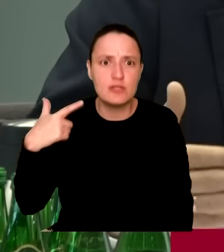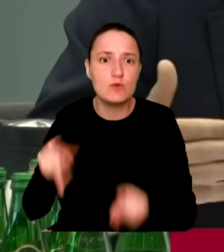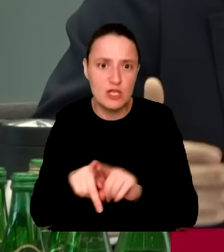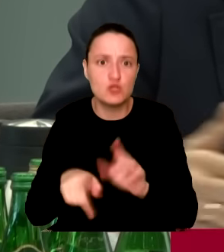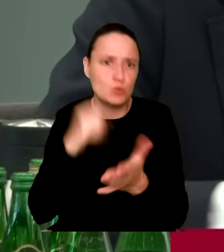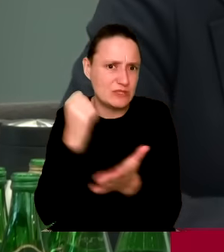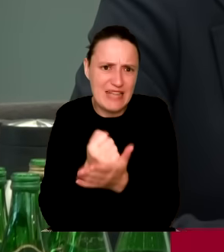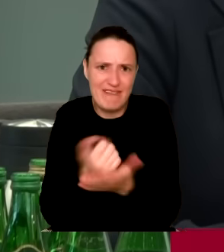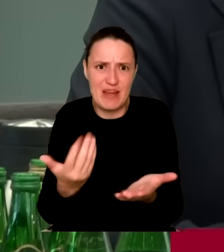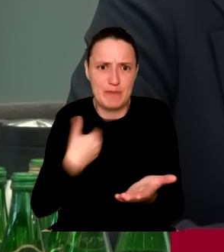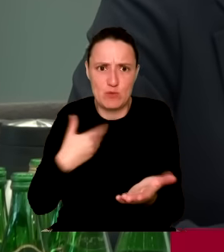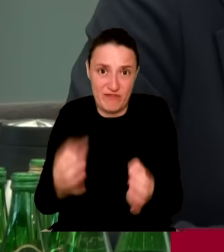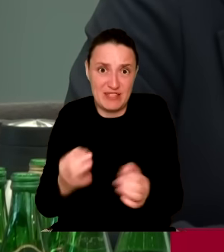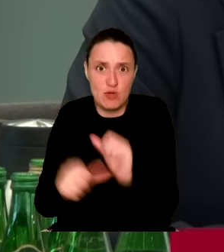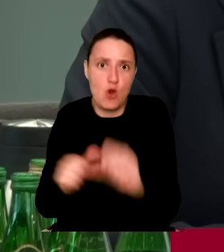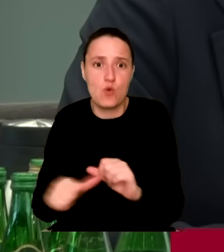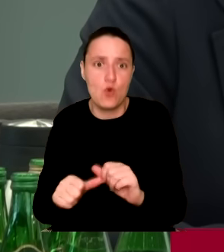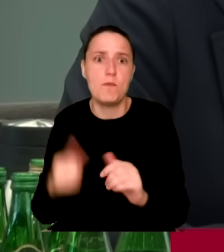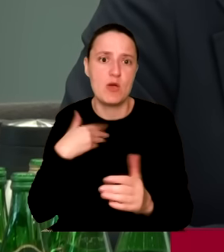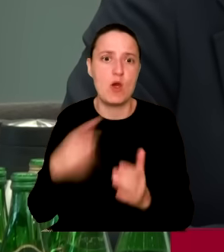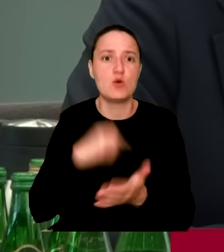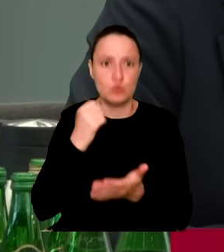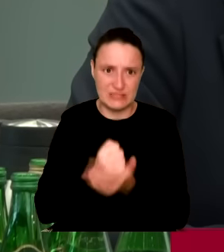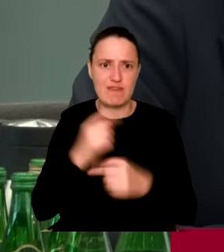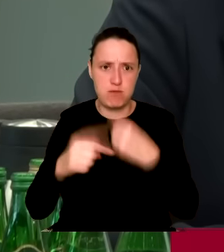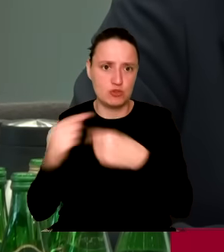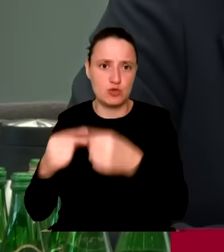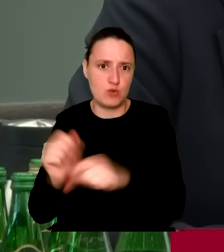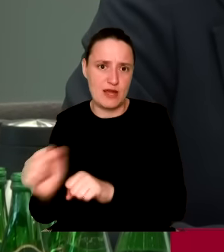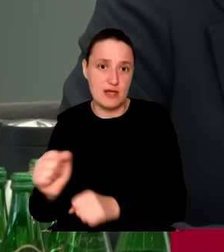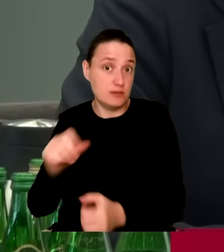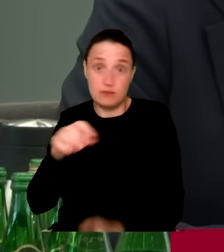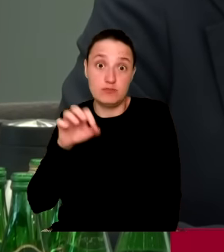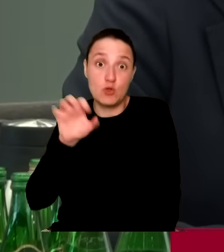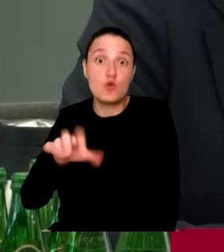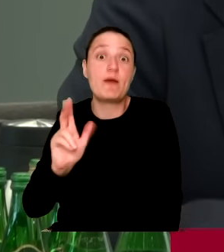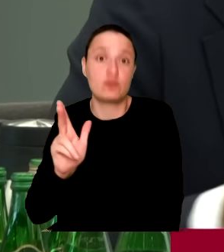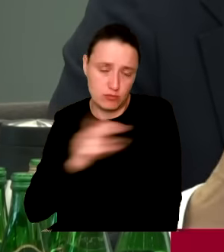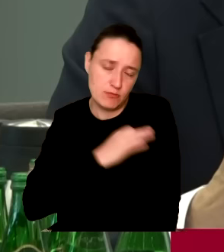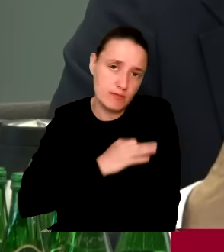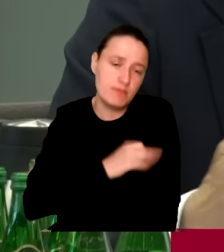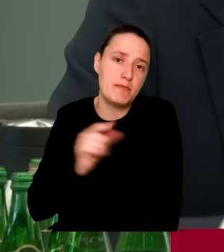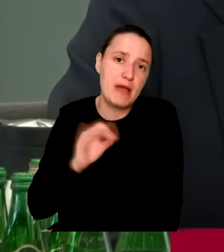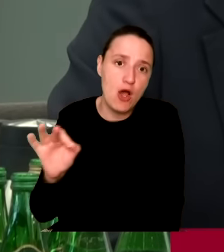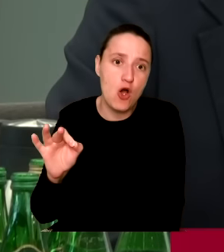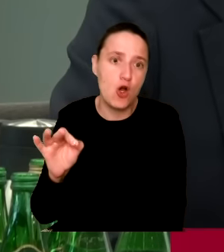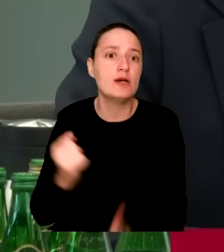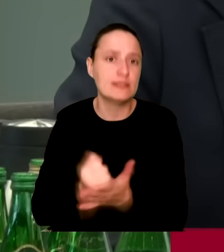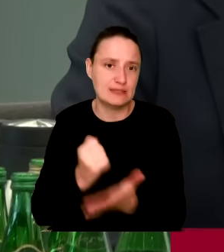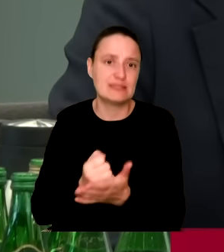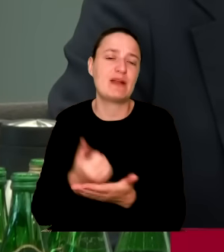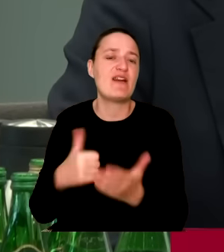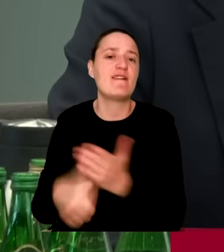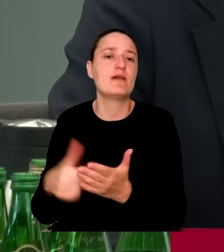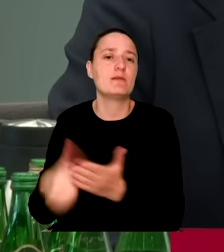tydzień czy dwa temu w tym roku ustawa jest procedowana przez platformę obywatelską o wyborach korespondencyjny tak ale